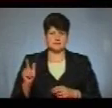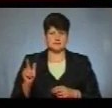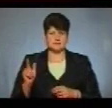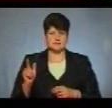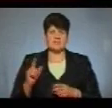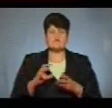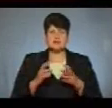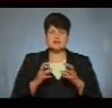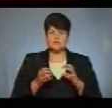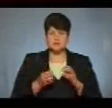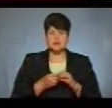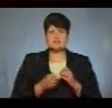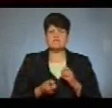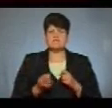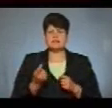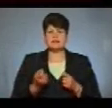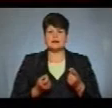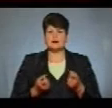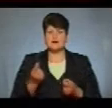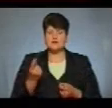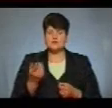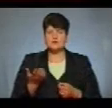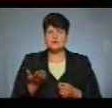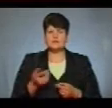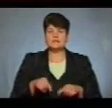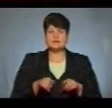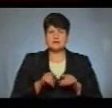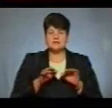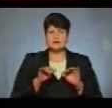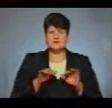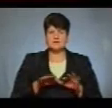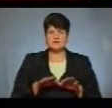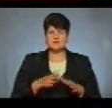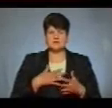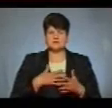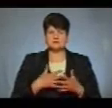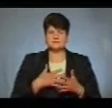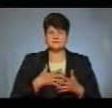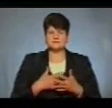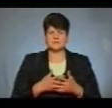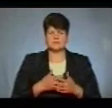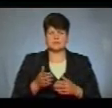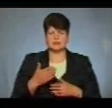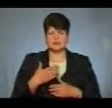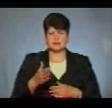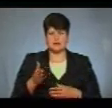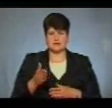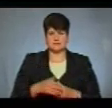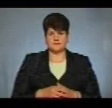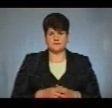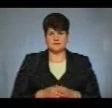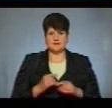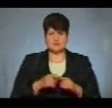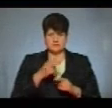В результаті виникають такі явища задухи риби. На